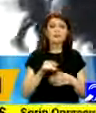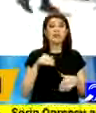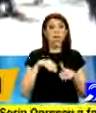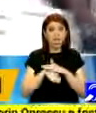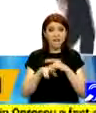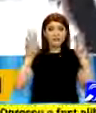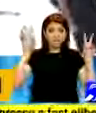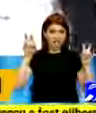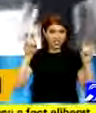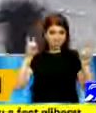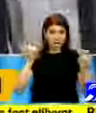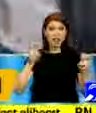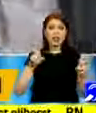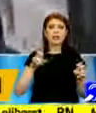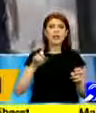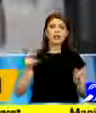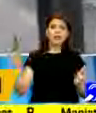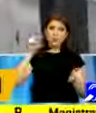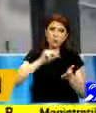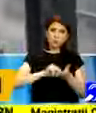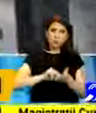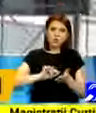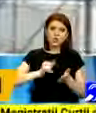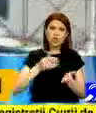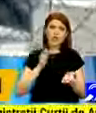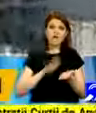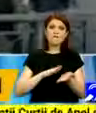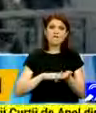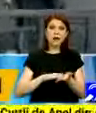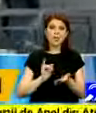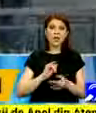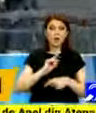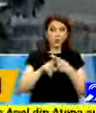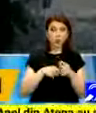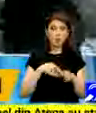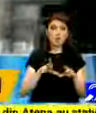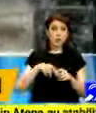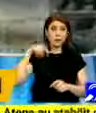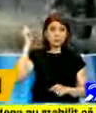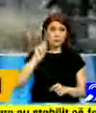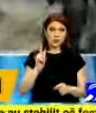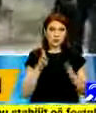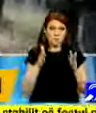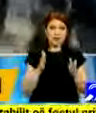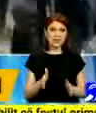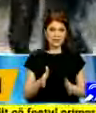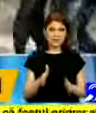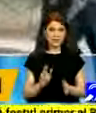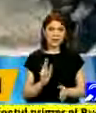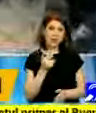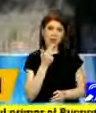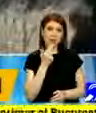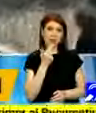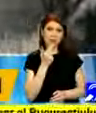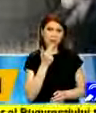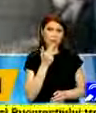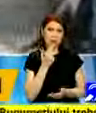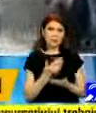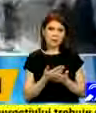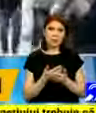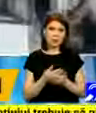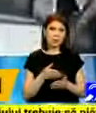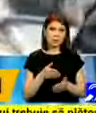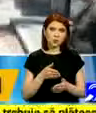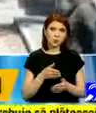fi inclus și fapta aceluia care după condamnare nu se prezintă la organul de poliție pentru a se preda